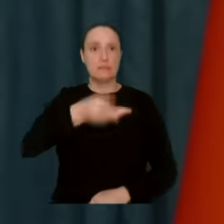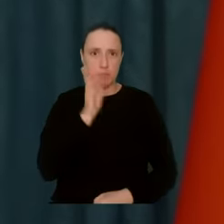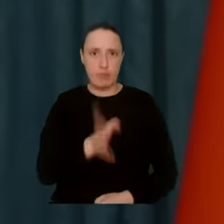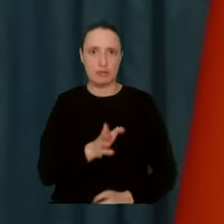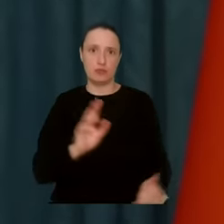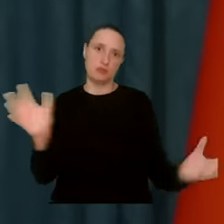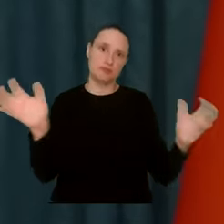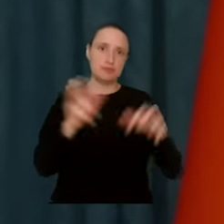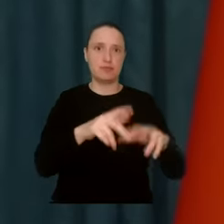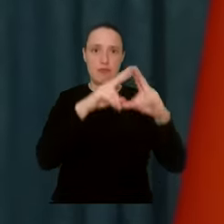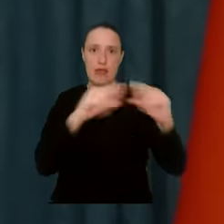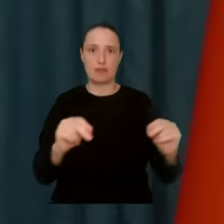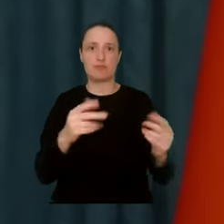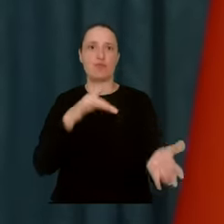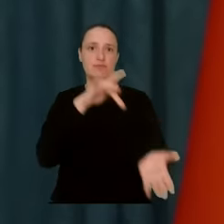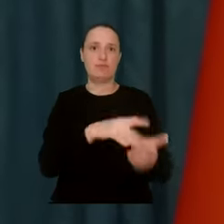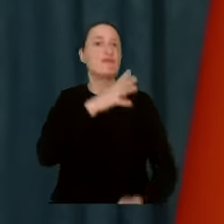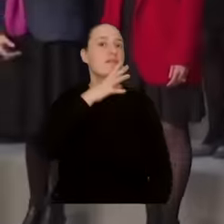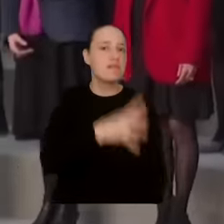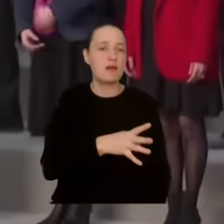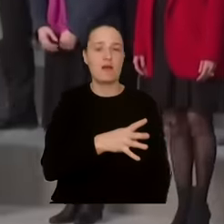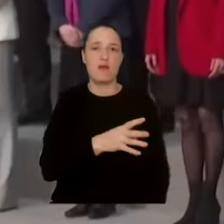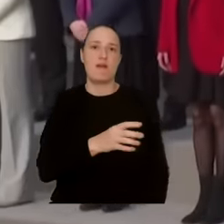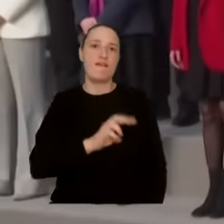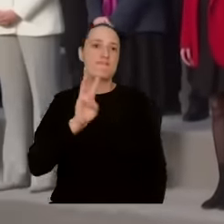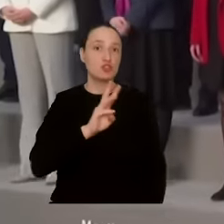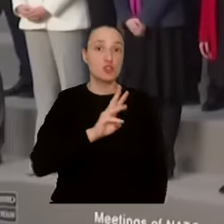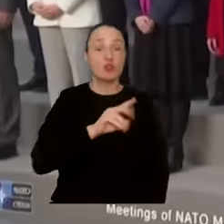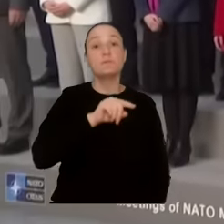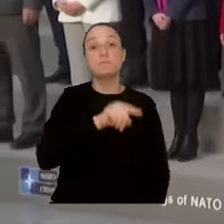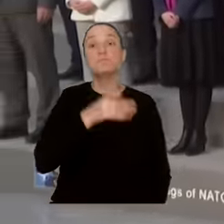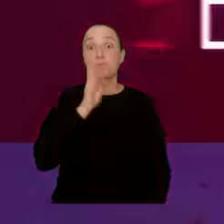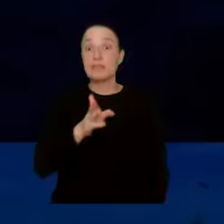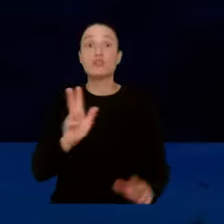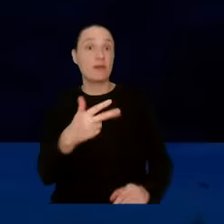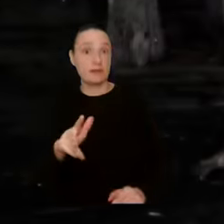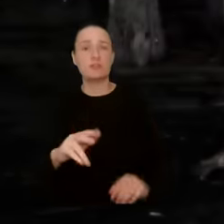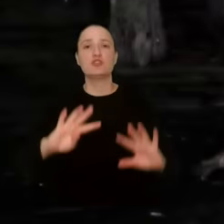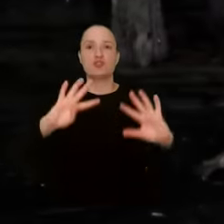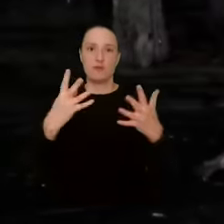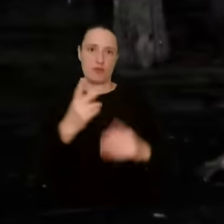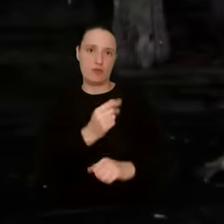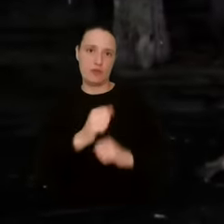szczytu NATO w Waszyngtonie, tego szczytu jubileuszowego. Szczyt rozpocznie się 9 lipca.